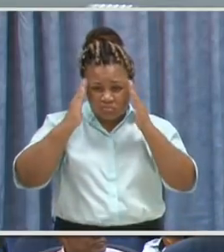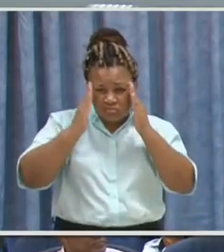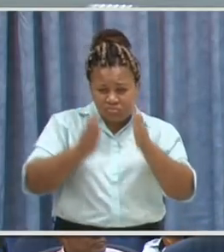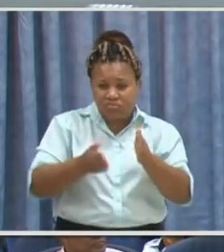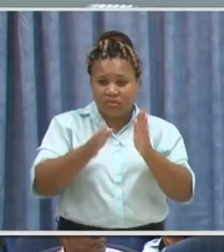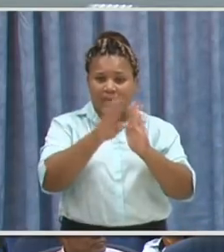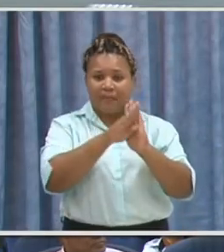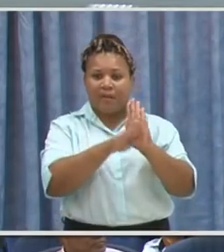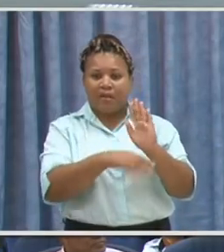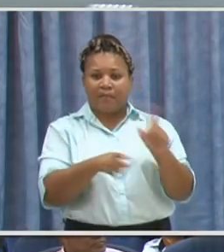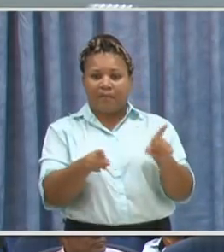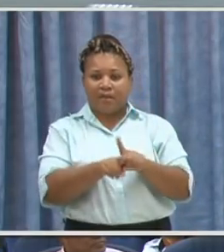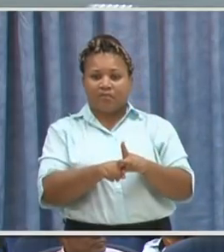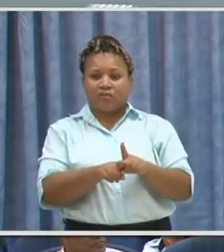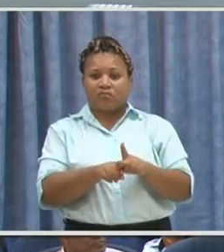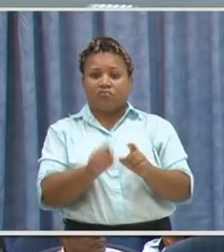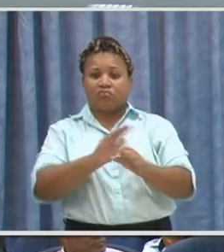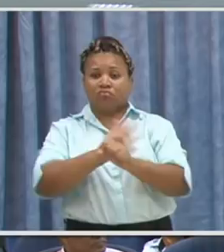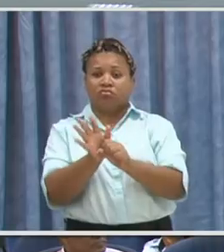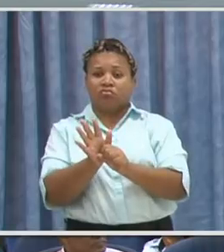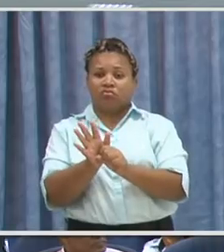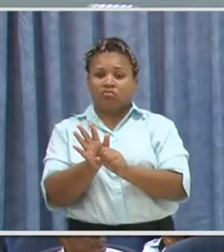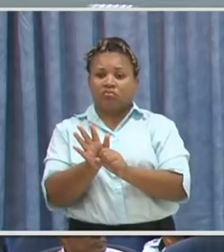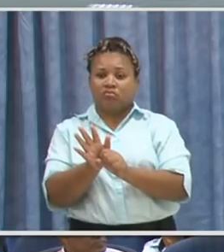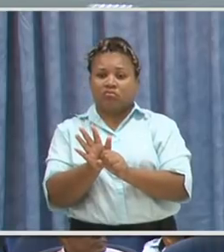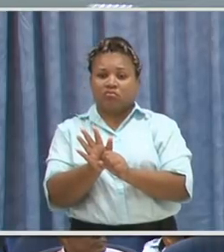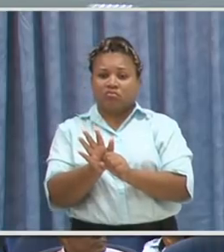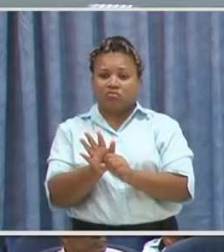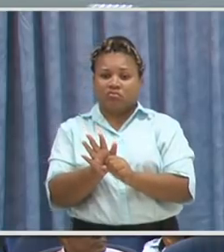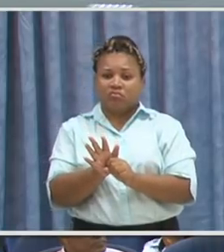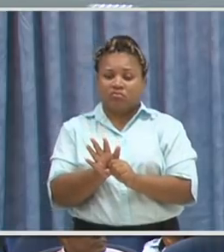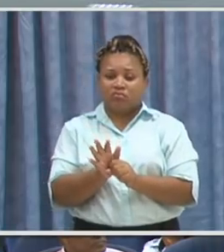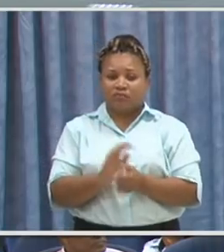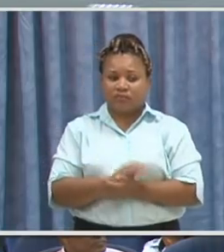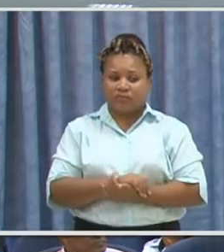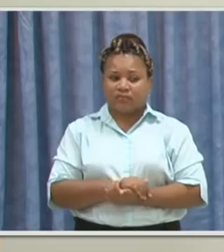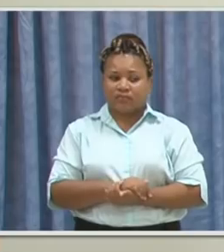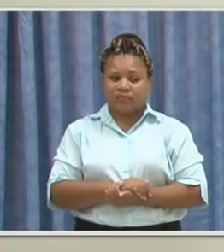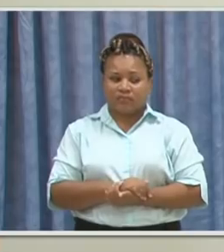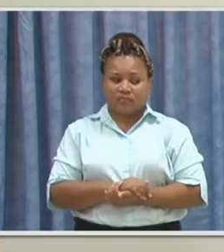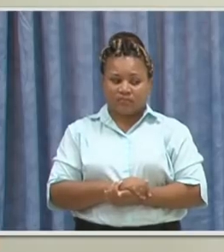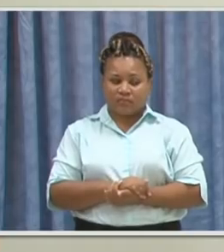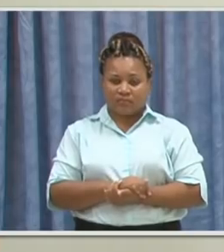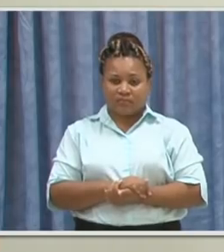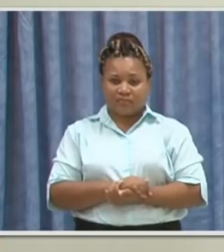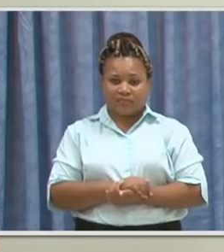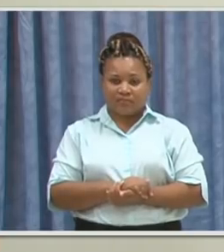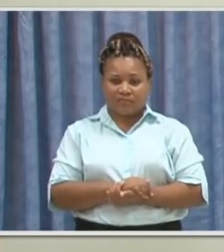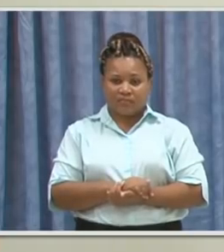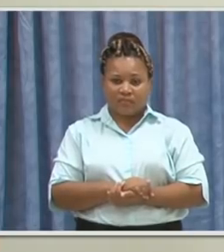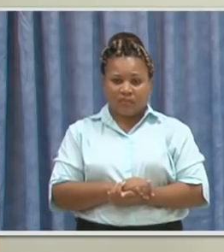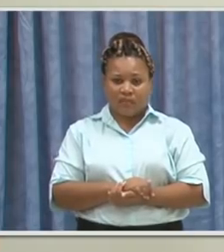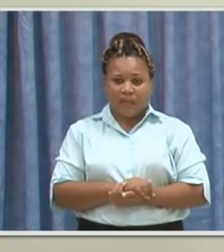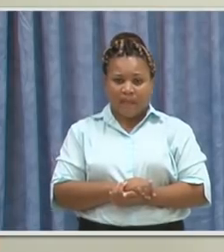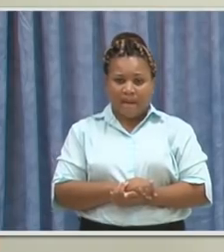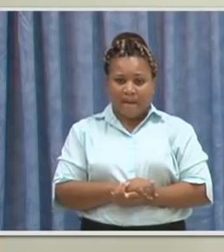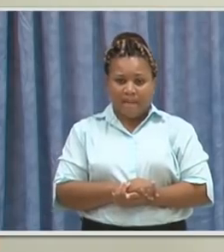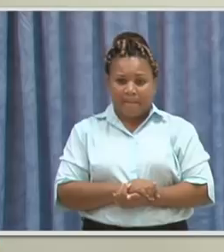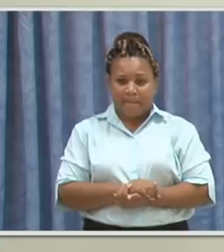nous besoin actifs, nous besoin une bonne décision que nous besoin faire. La cause est importante pour nous, capable, mais nous parer en